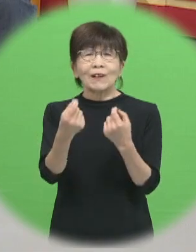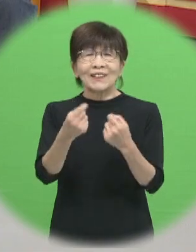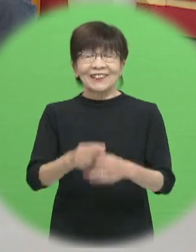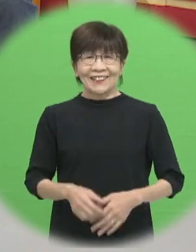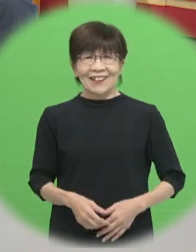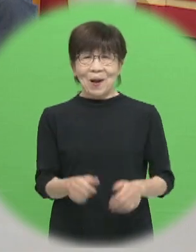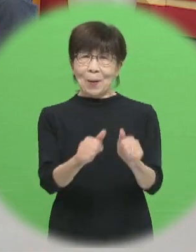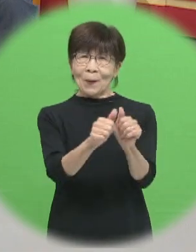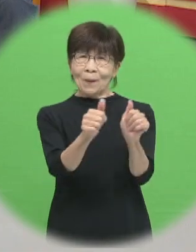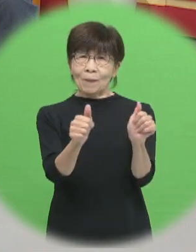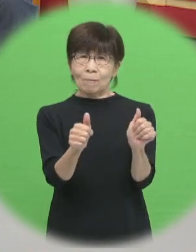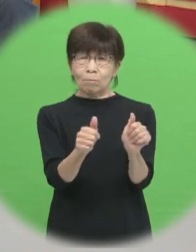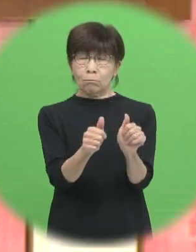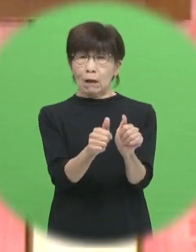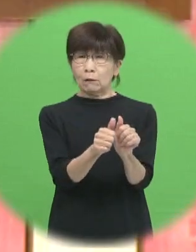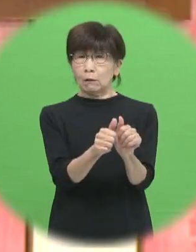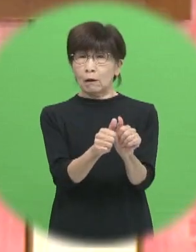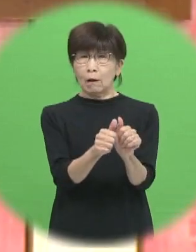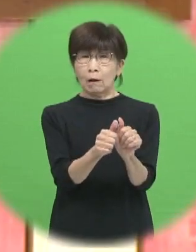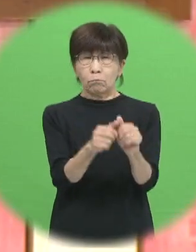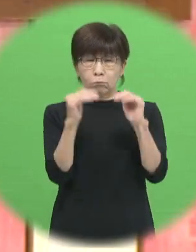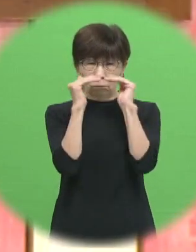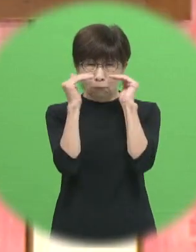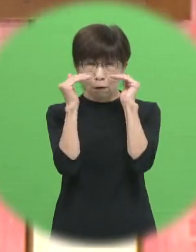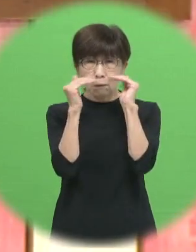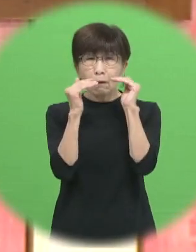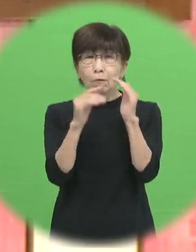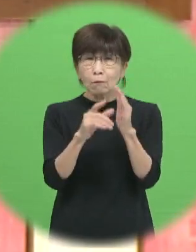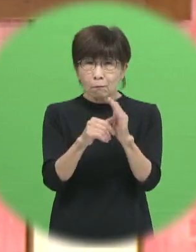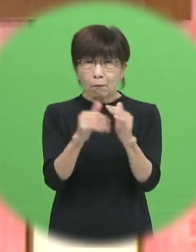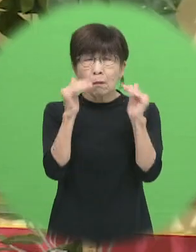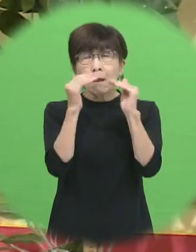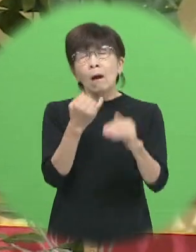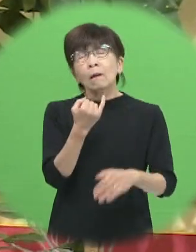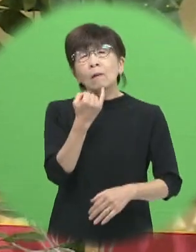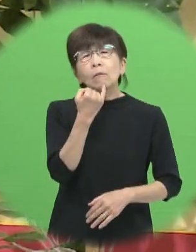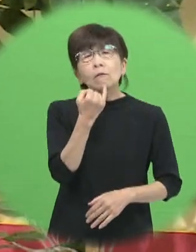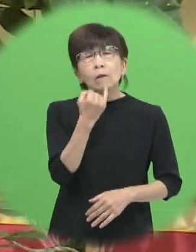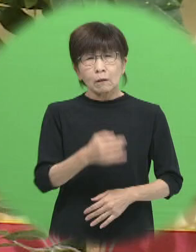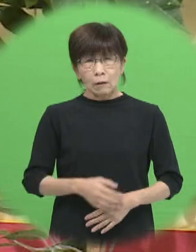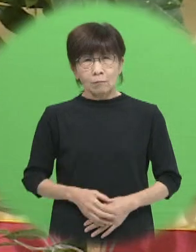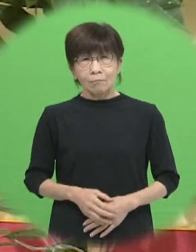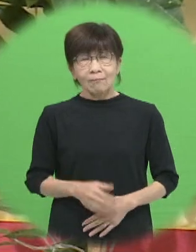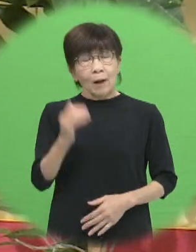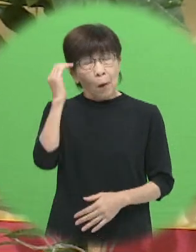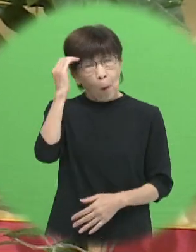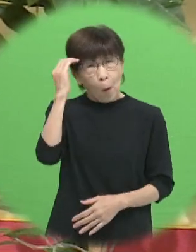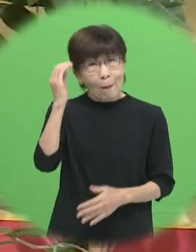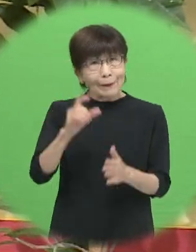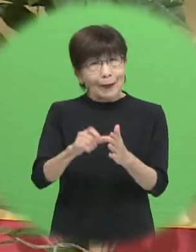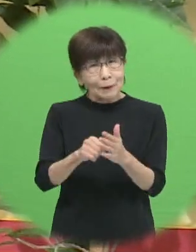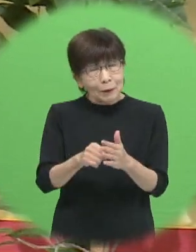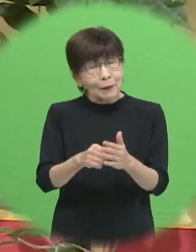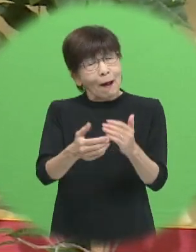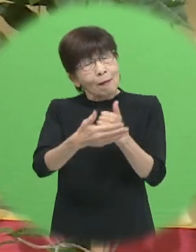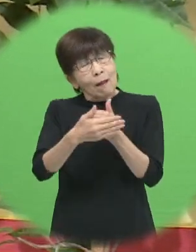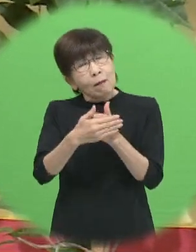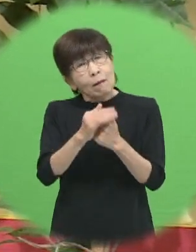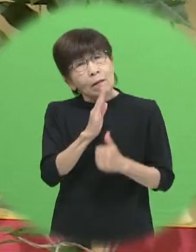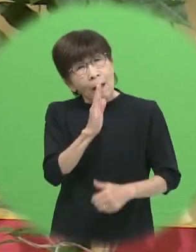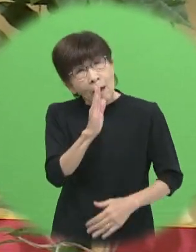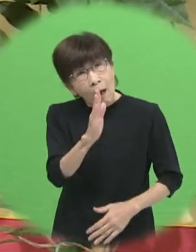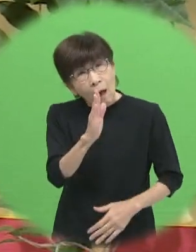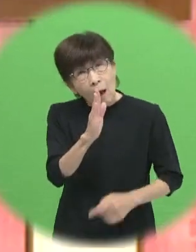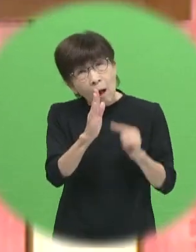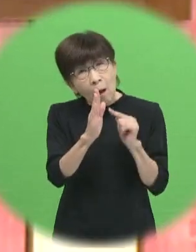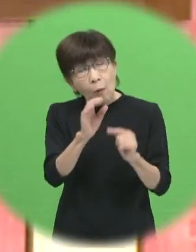って、うん、あるいは男性だって、はい、泣きたい時には泣いていいし、困った時には誰かに助けてと言